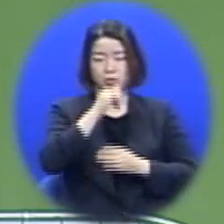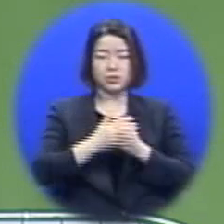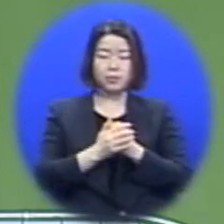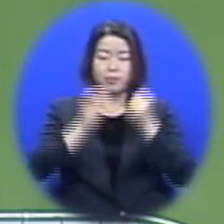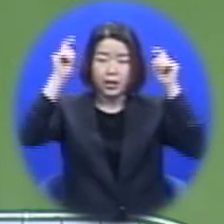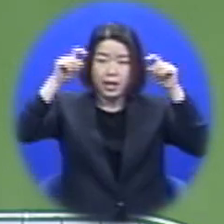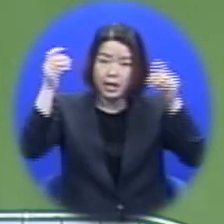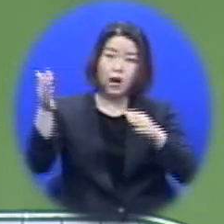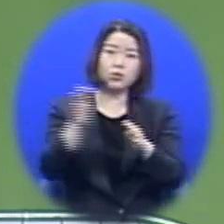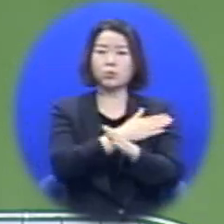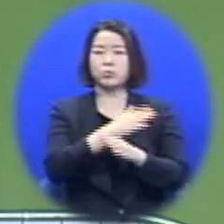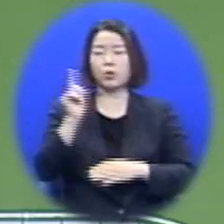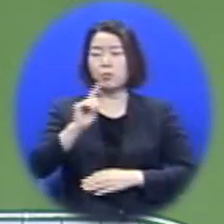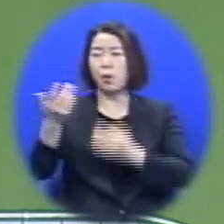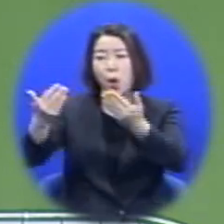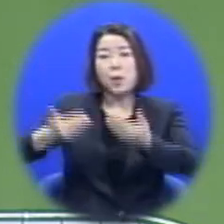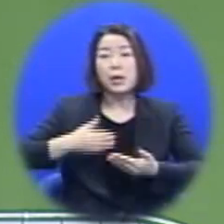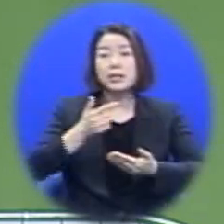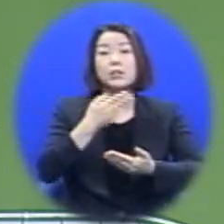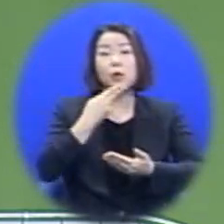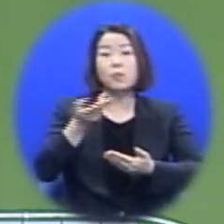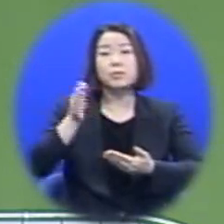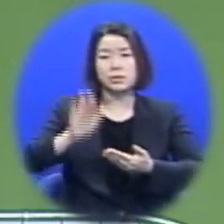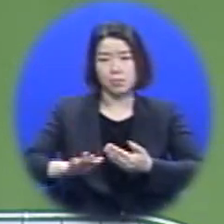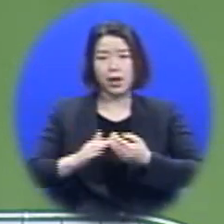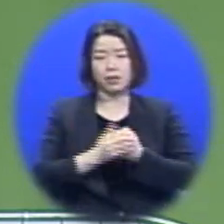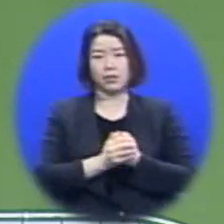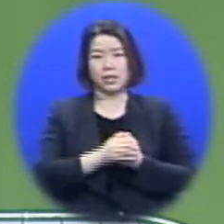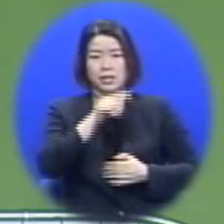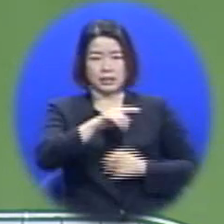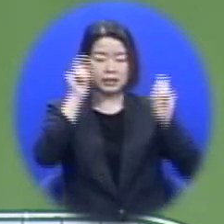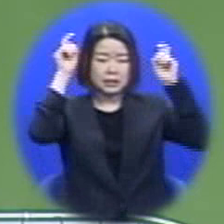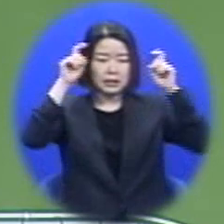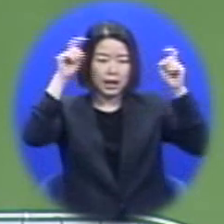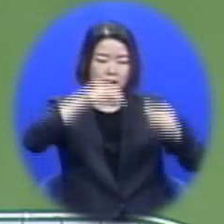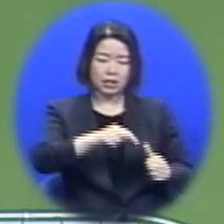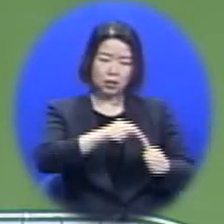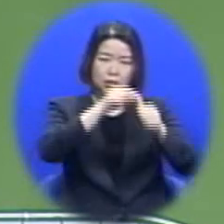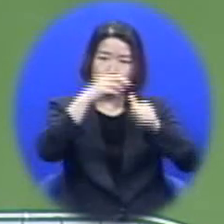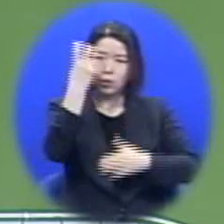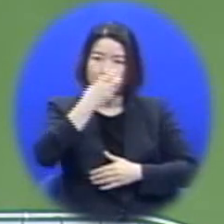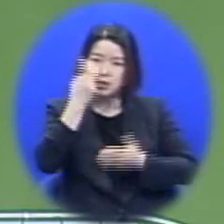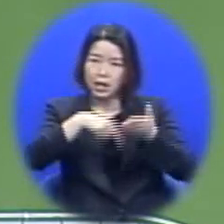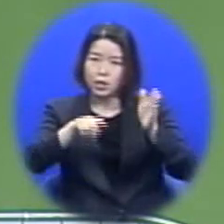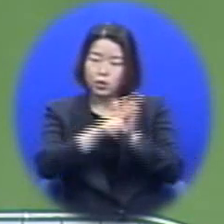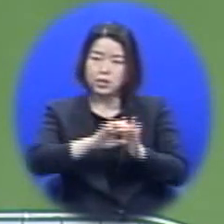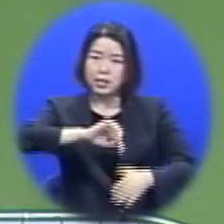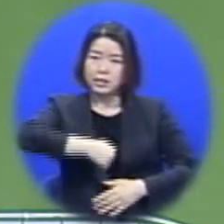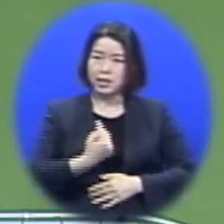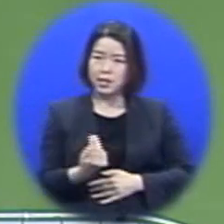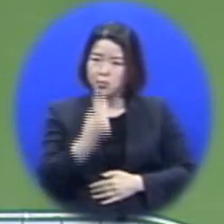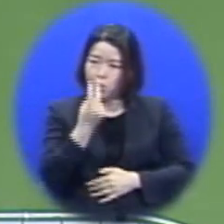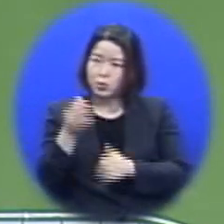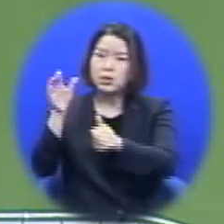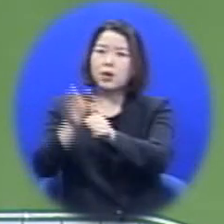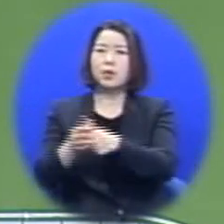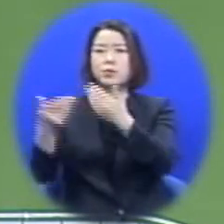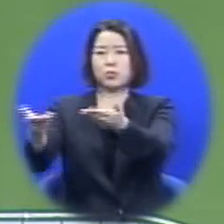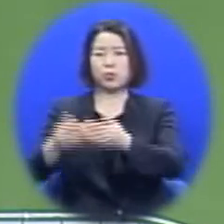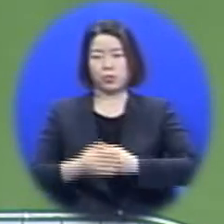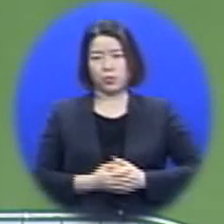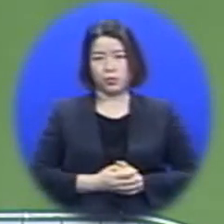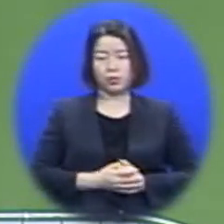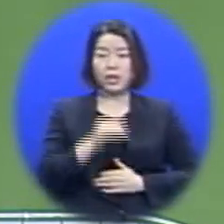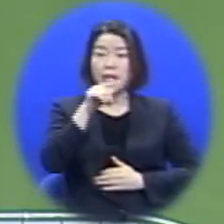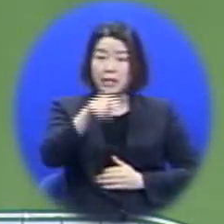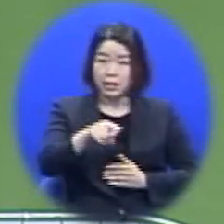양으로부터 뭐 하나 제대로 얻은 거 없으면서도 그는 양을 건지고 살리기 위해서 자기 목숨을 걸었어요.